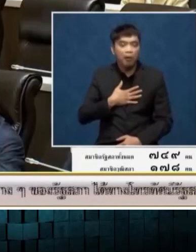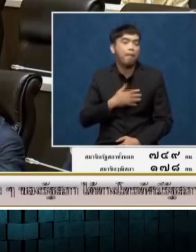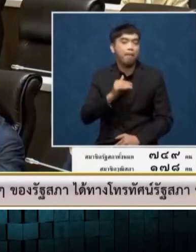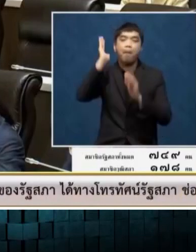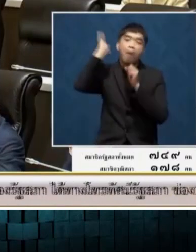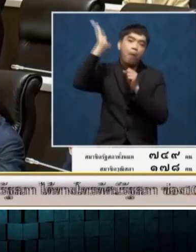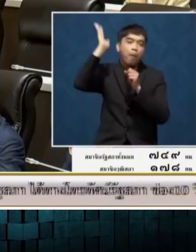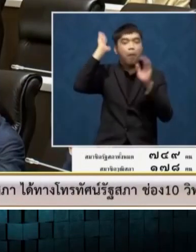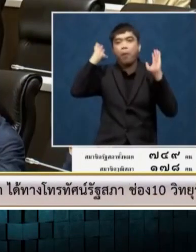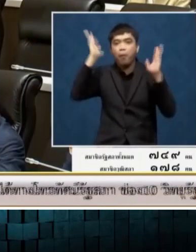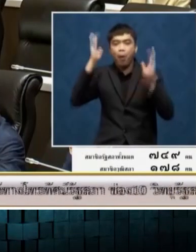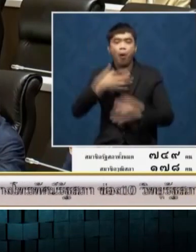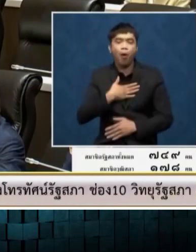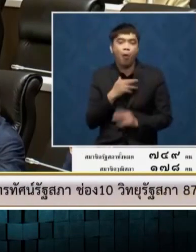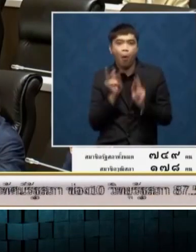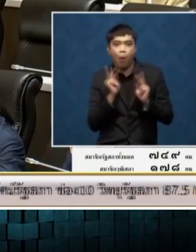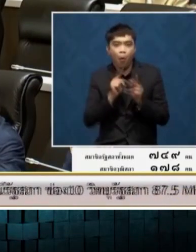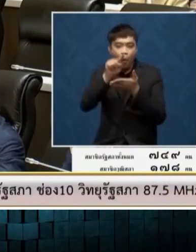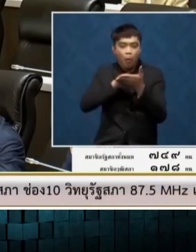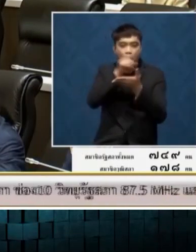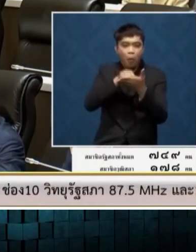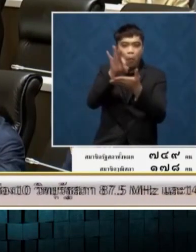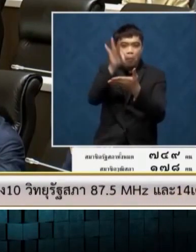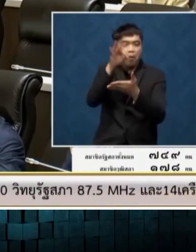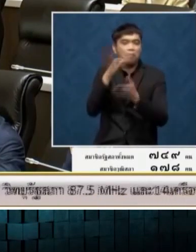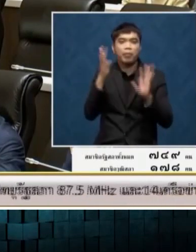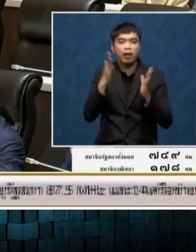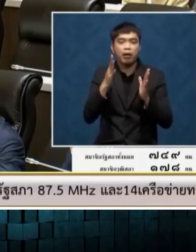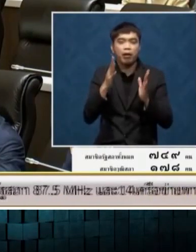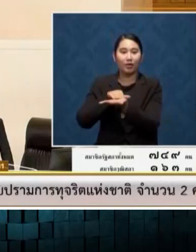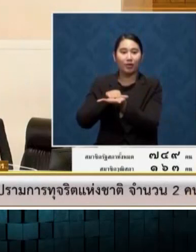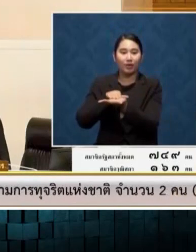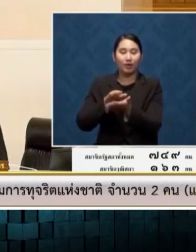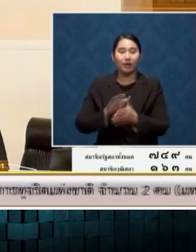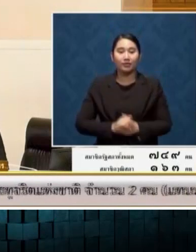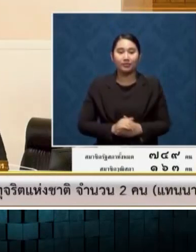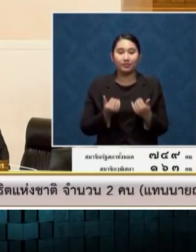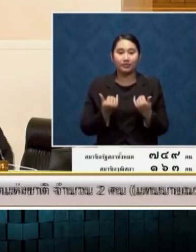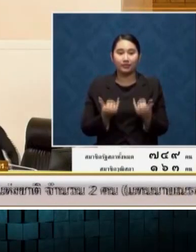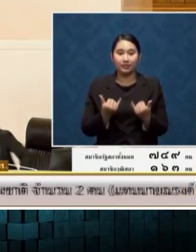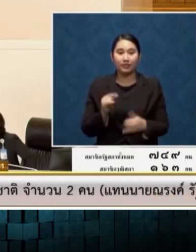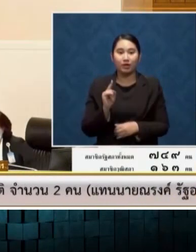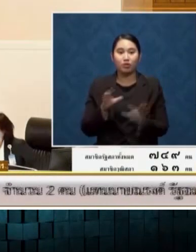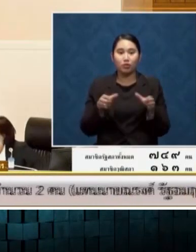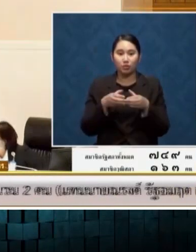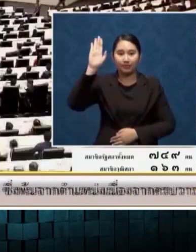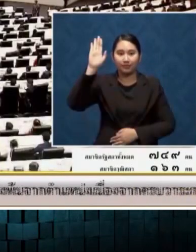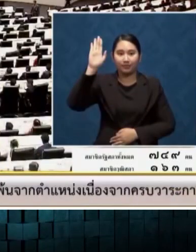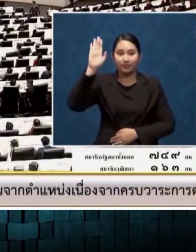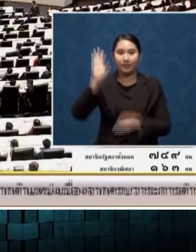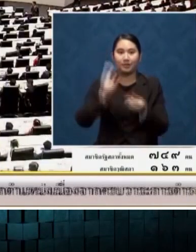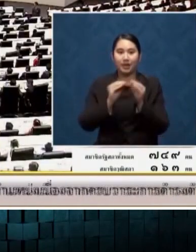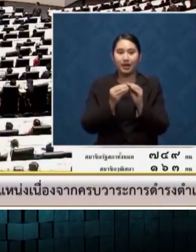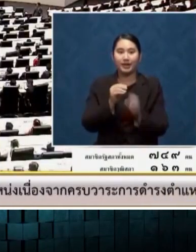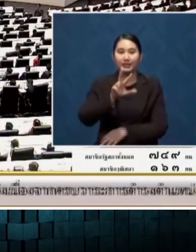ตั้งแต่คุณหมอชนน่าน4แก้วหัวหน้าพรรคเพื่อไทยนะครับได้